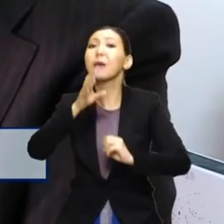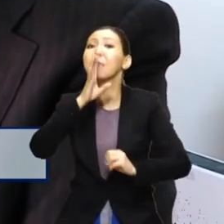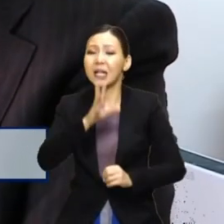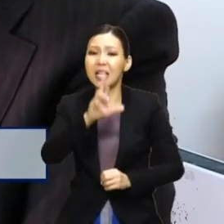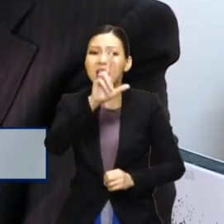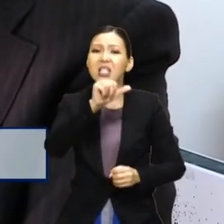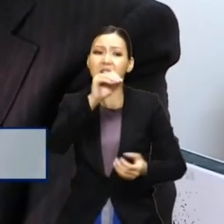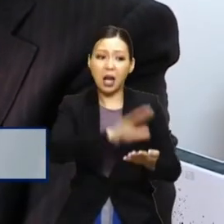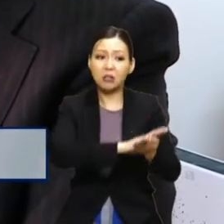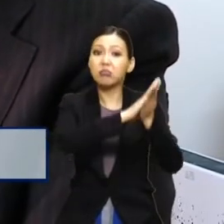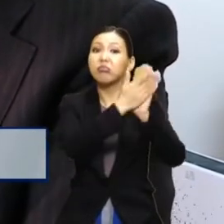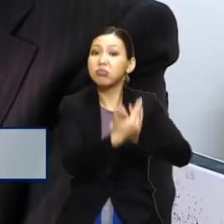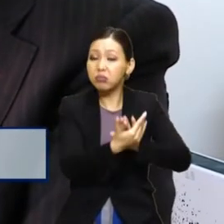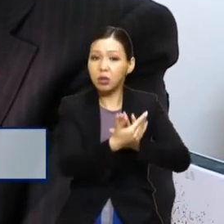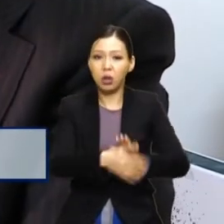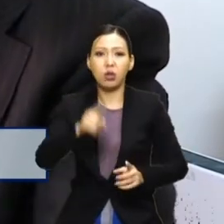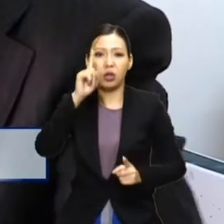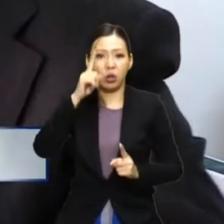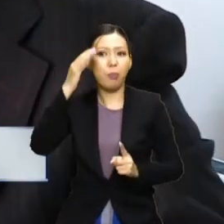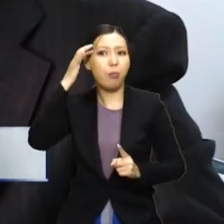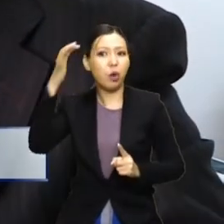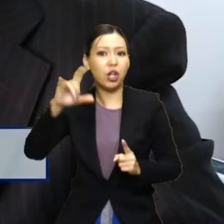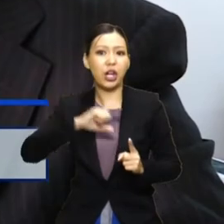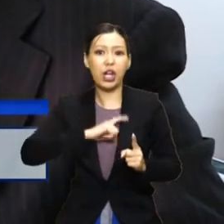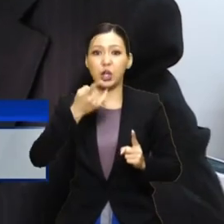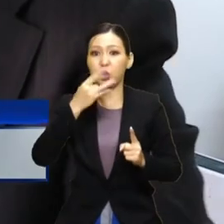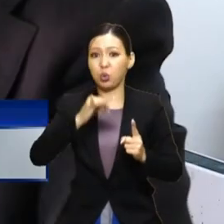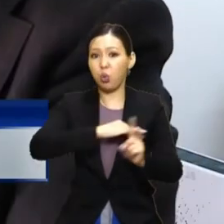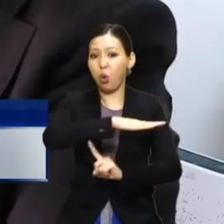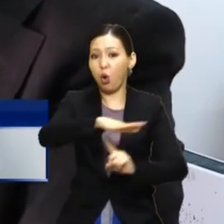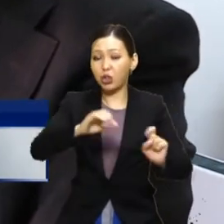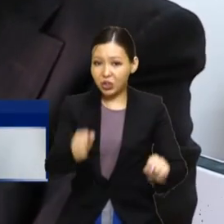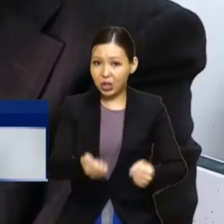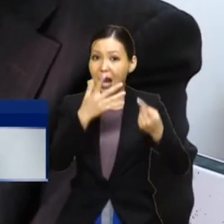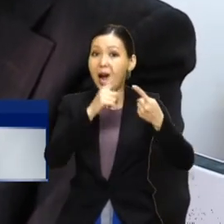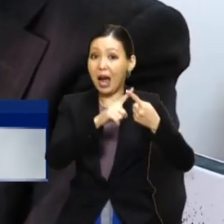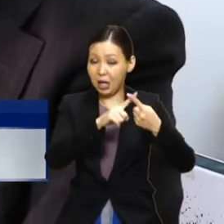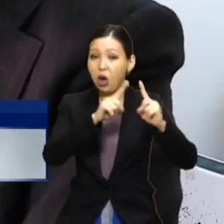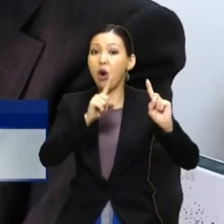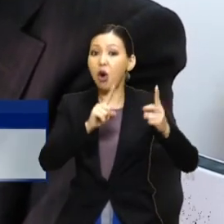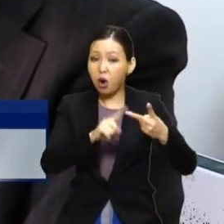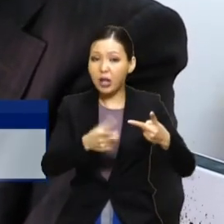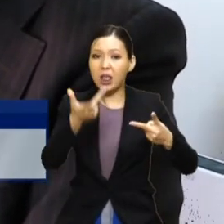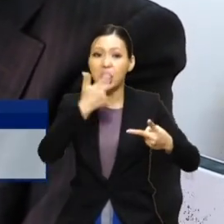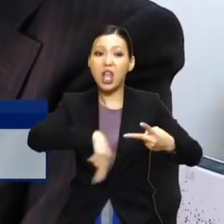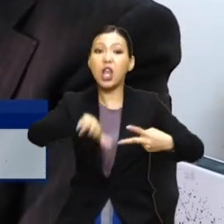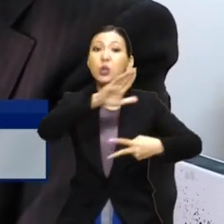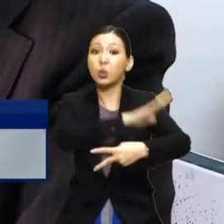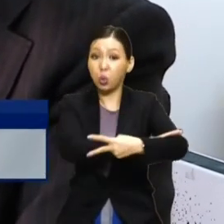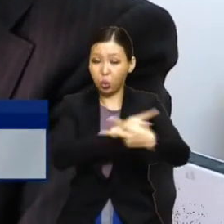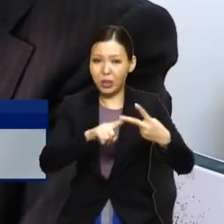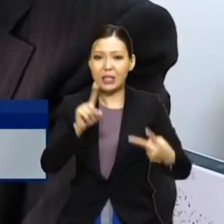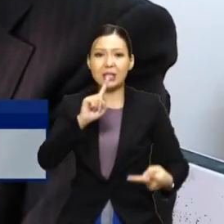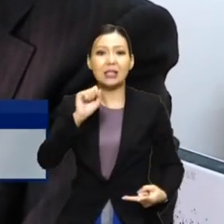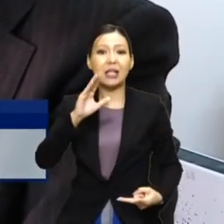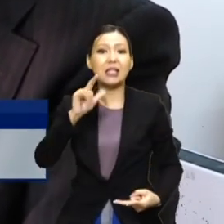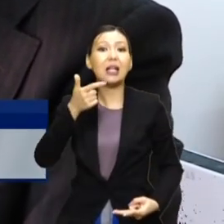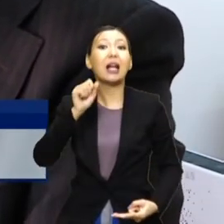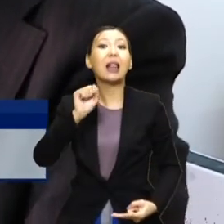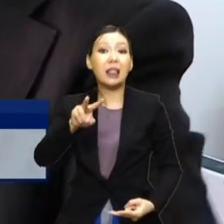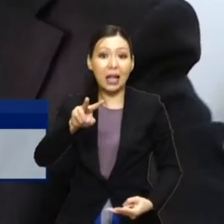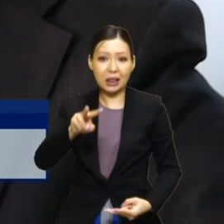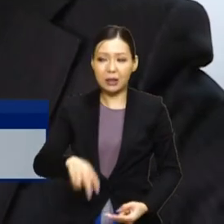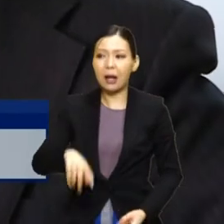За нэгдүгээрт бодлого эрх зүйн орчныг шинжилж жоох. Энийг бол хамгийн түрүүд хийсэн. Хоёрдугаарт их сургуулийг засаглалын үед бол хараат тус